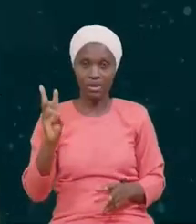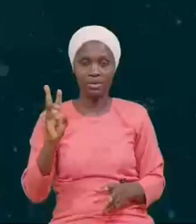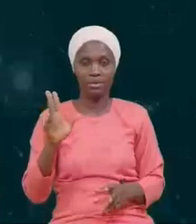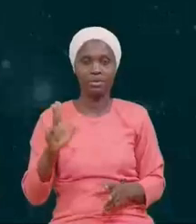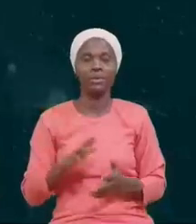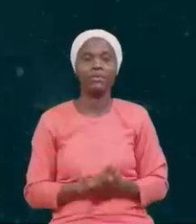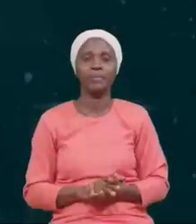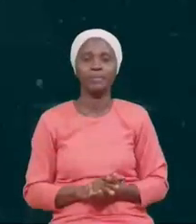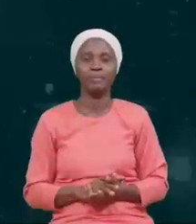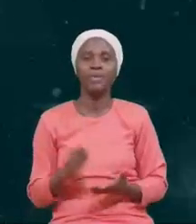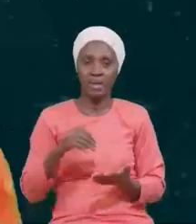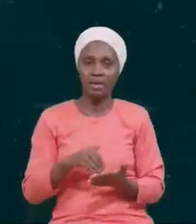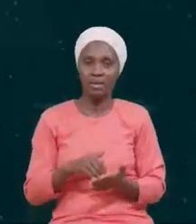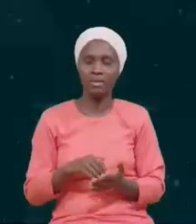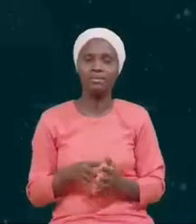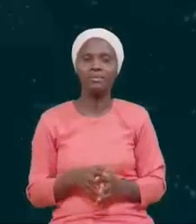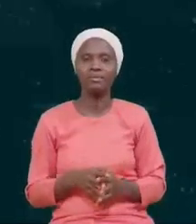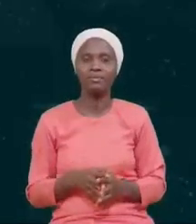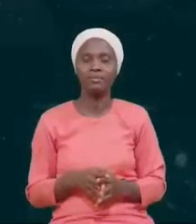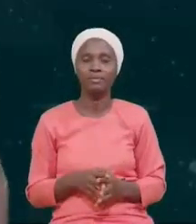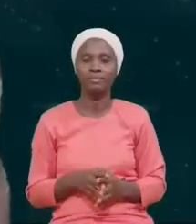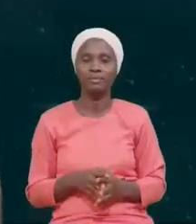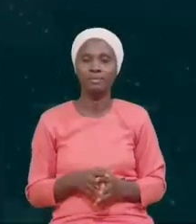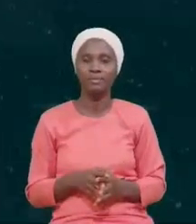234-91-54-44-9263. Si vous avez,